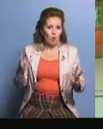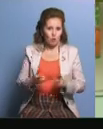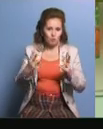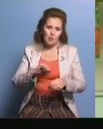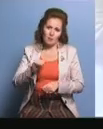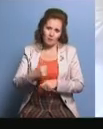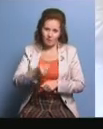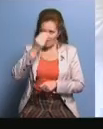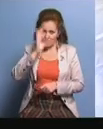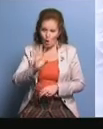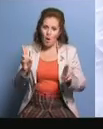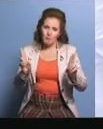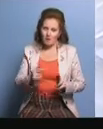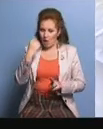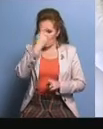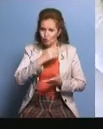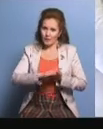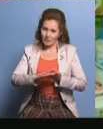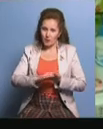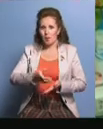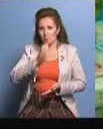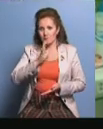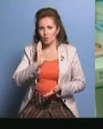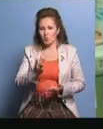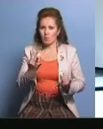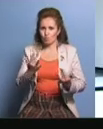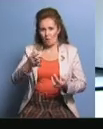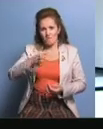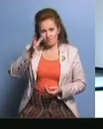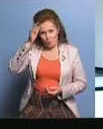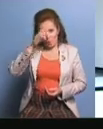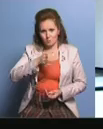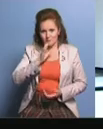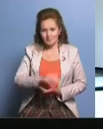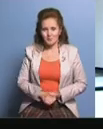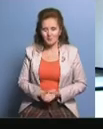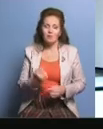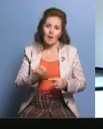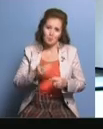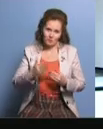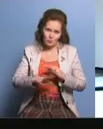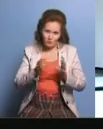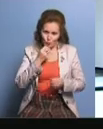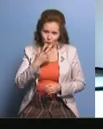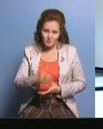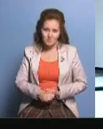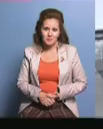не забывать о правилах личной гигиены и пить только кипяченую воду. И у меня на этом все. До встречи.